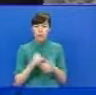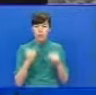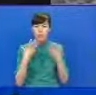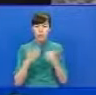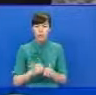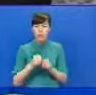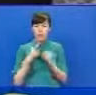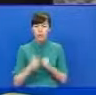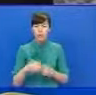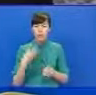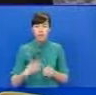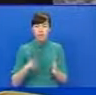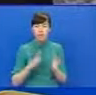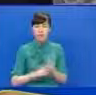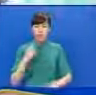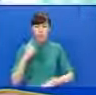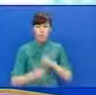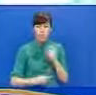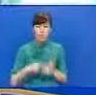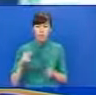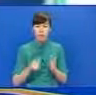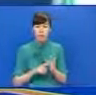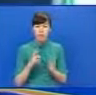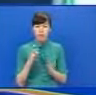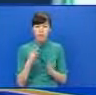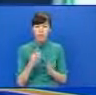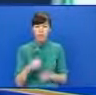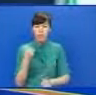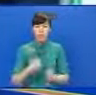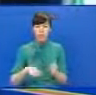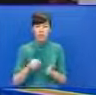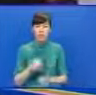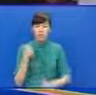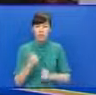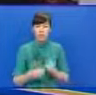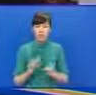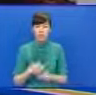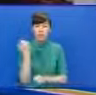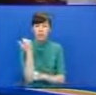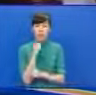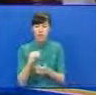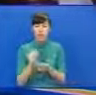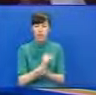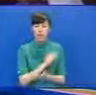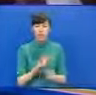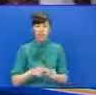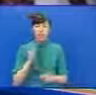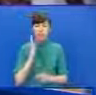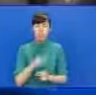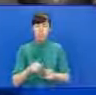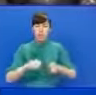13 перзенттен 49 немере, 7 шөбере тарап отыр. Байқауға қатысушылардың әрбірі осындай жетістікке ие. Сондықтан болар